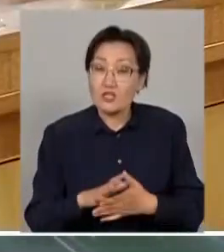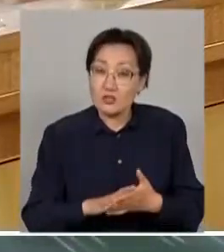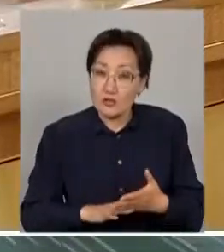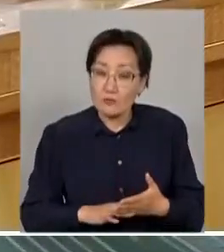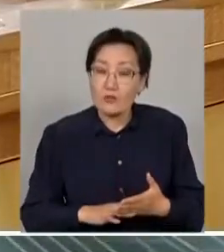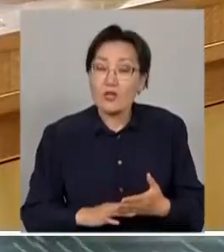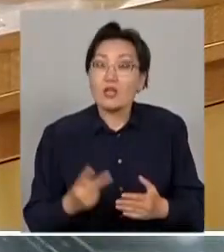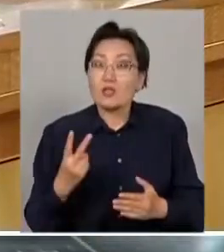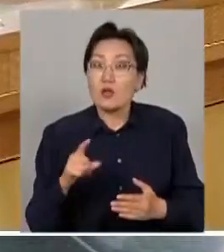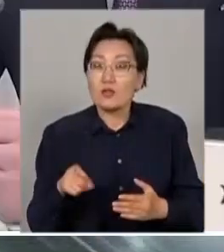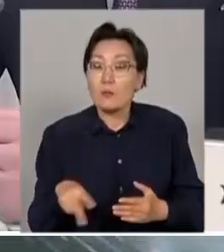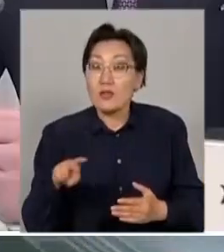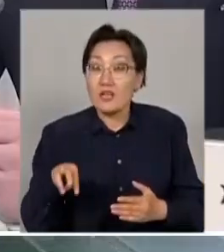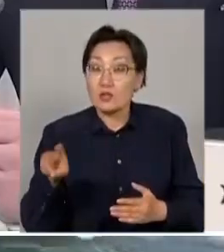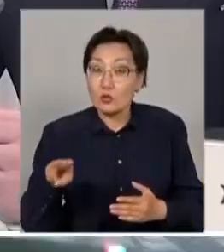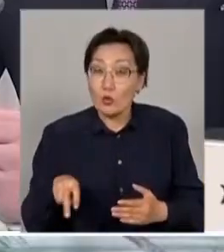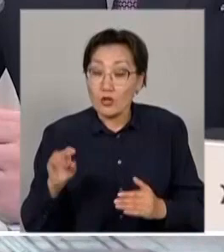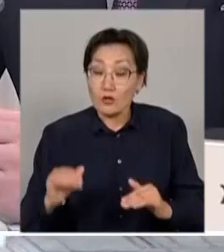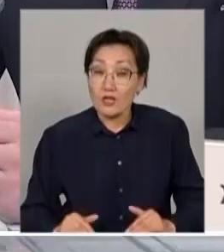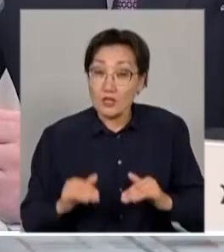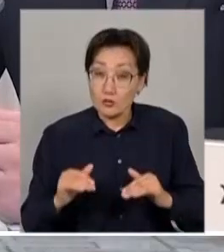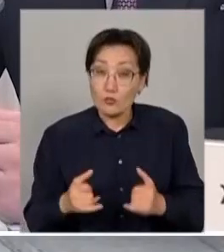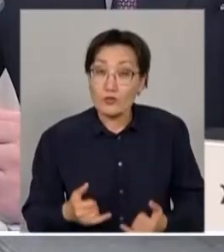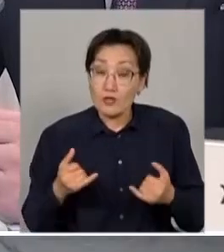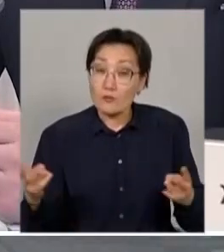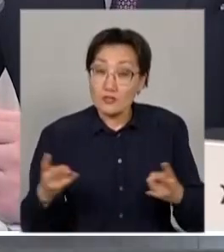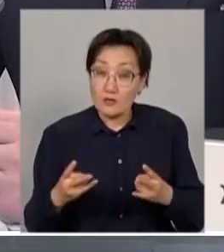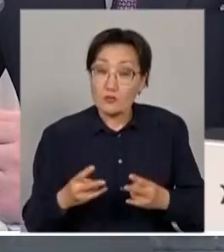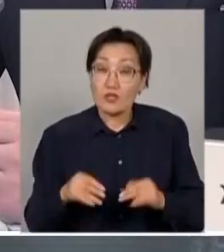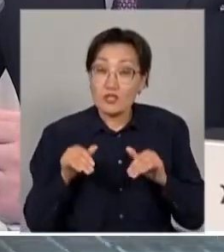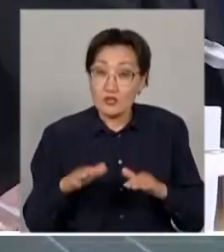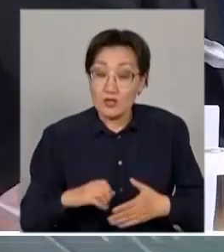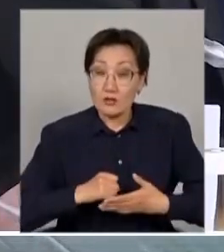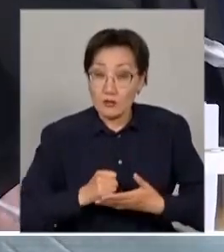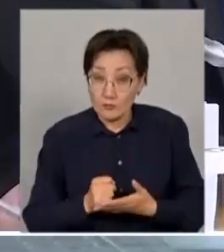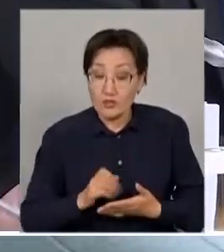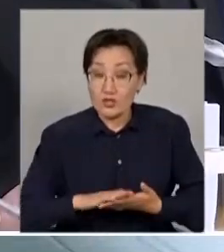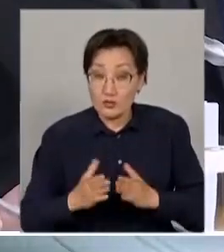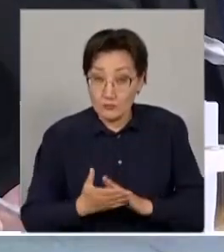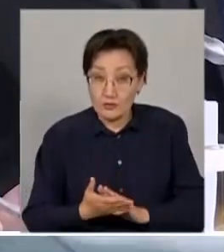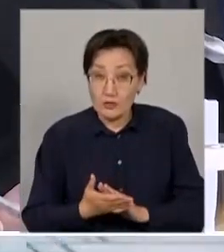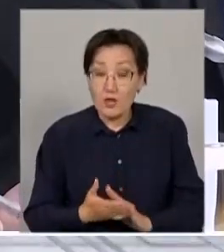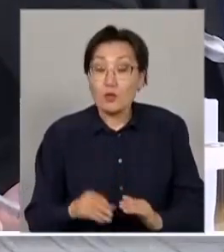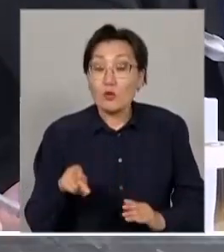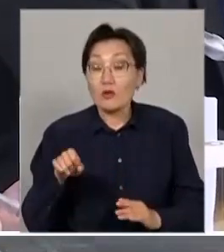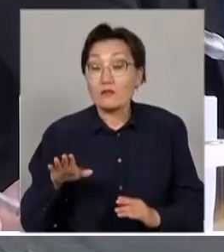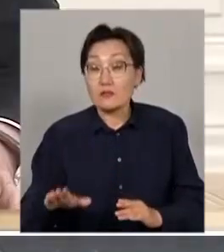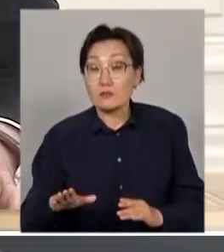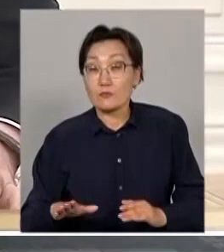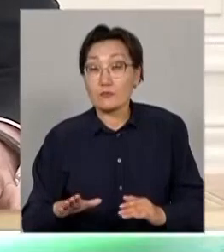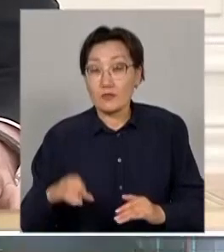кем дегенде 2 миллиард долларға дейін арттыру үшін қажетті қадамдар жасауға уағдаласты. Сонымен қатар Қасым-Жомарт